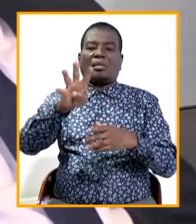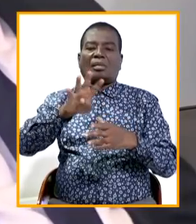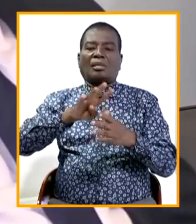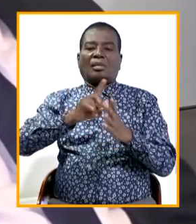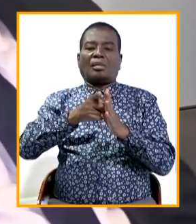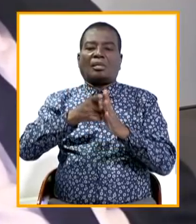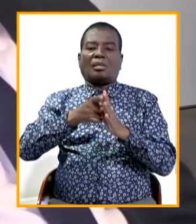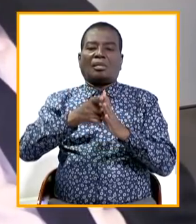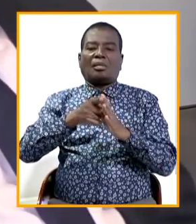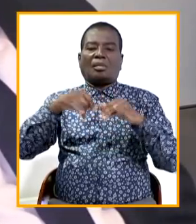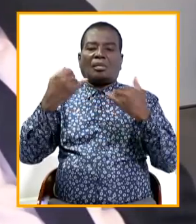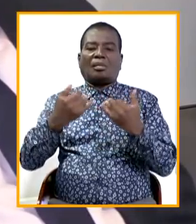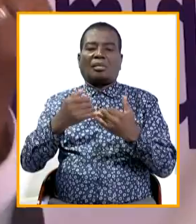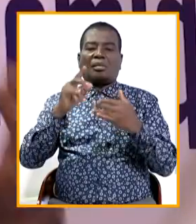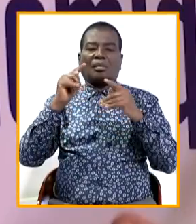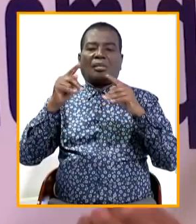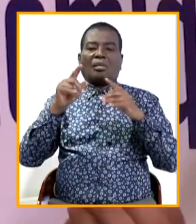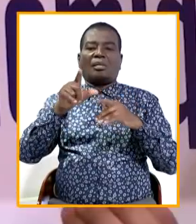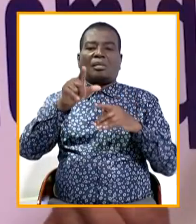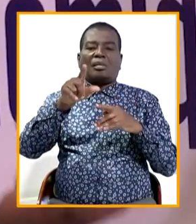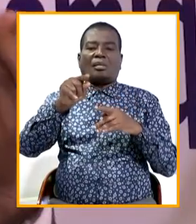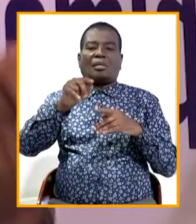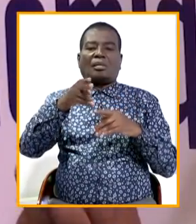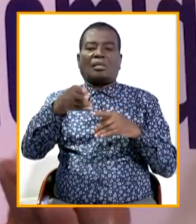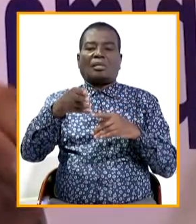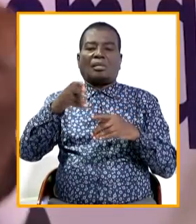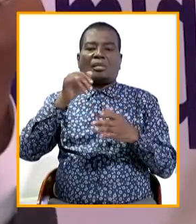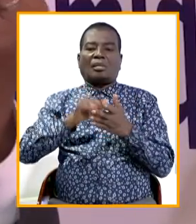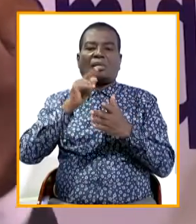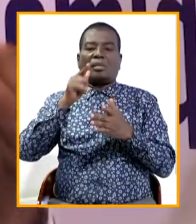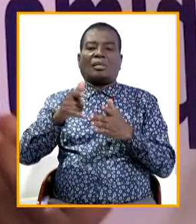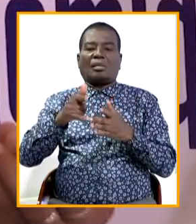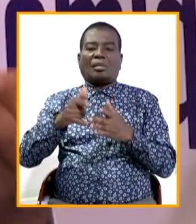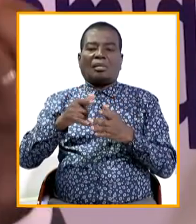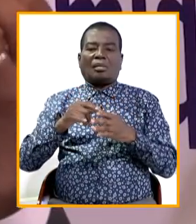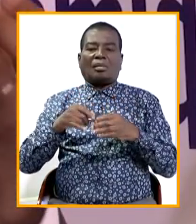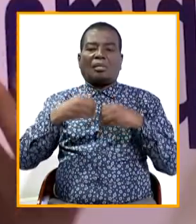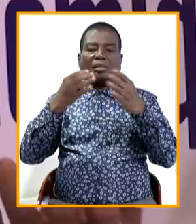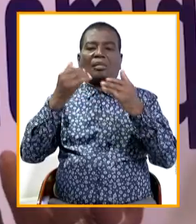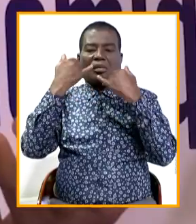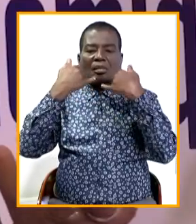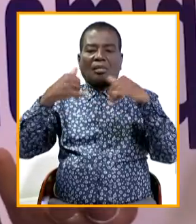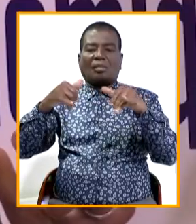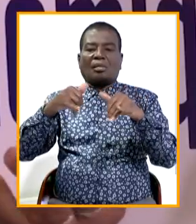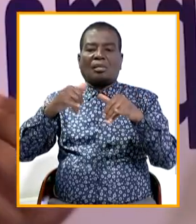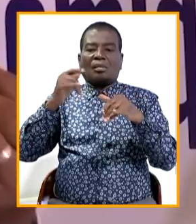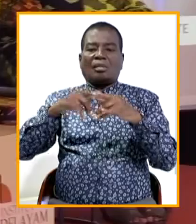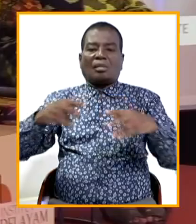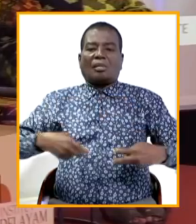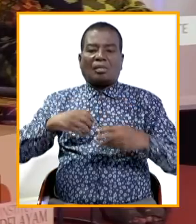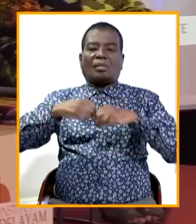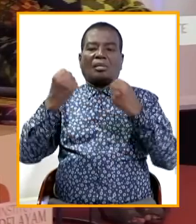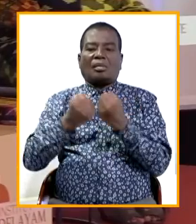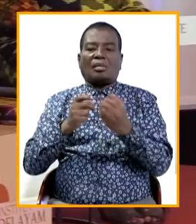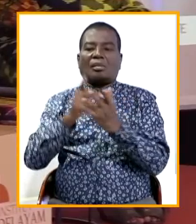journal télévisé du 20h. C'est le lieu où on donne les informations qui touchent à la vie de la société.